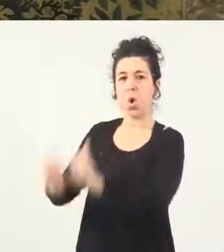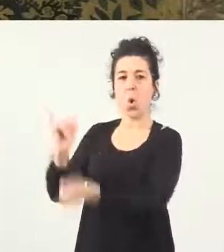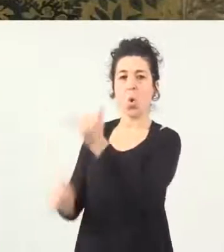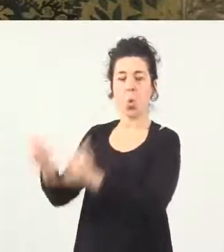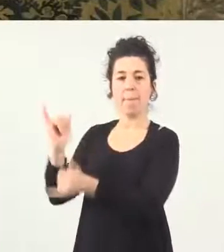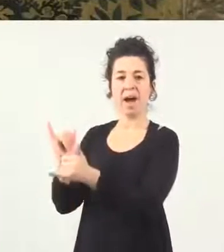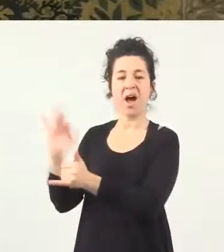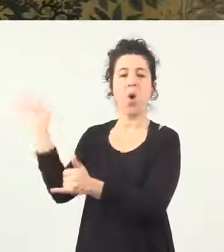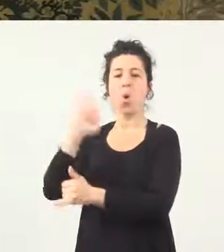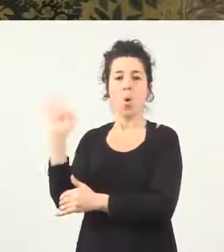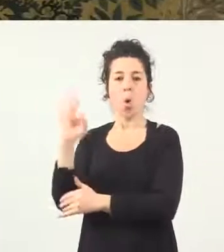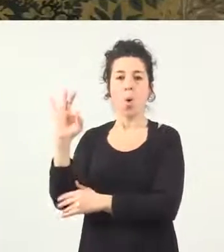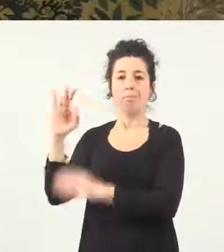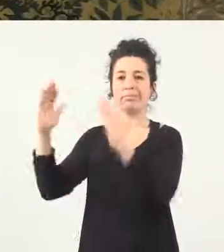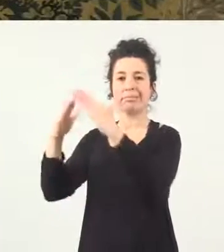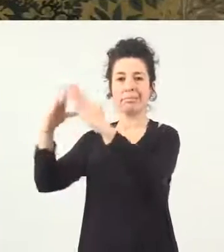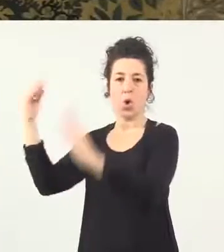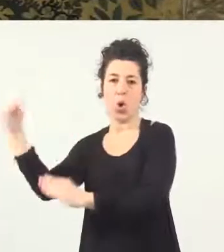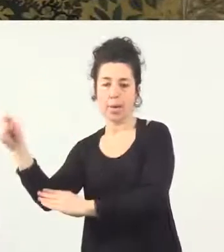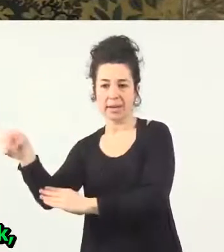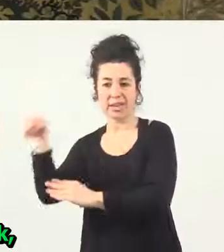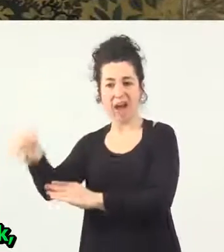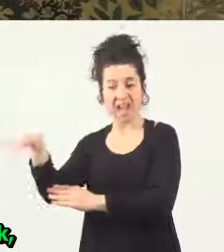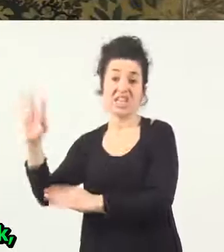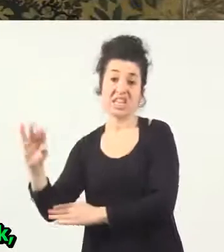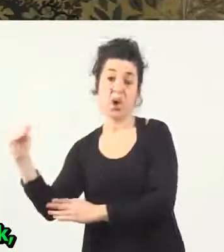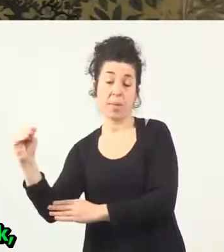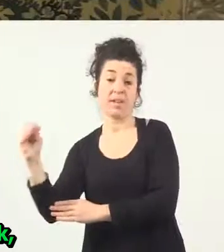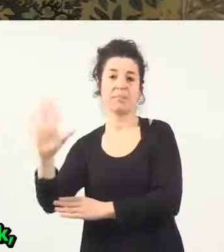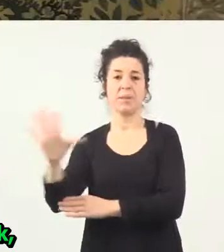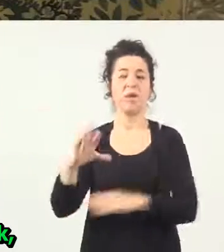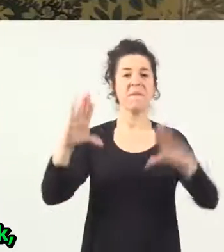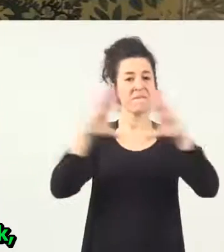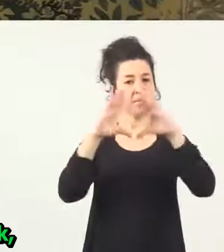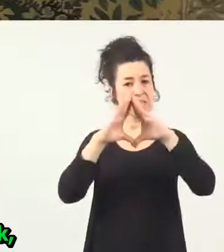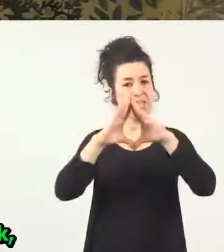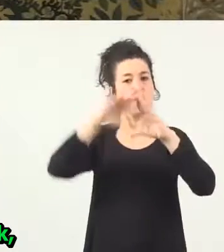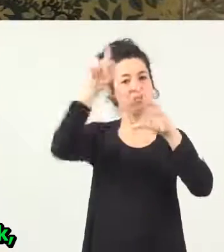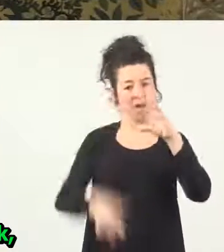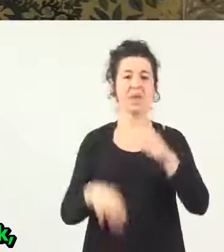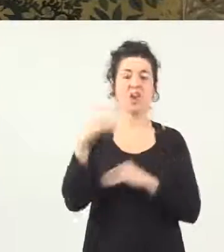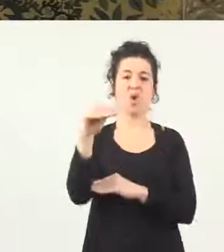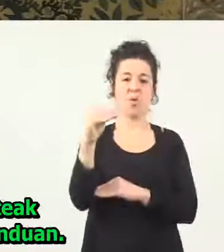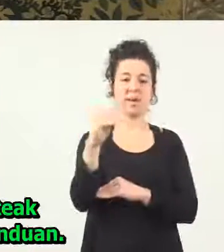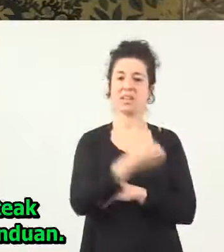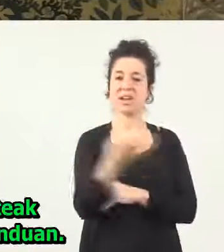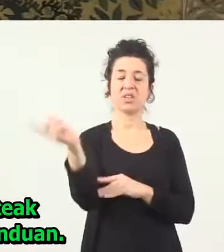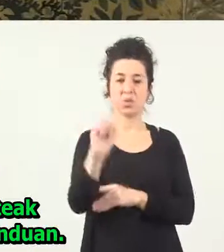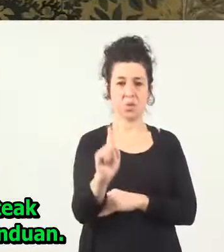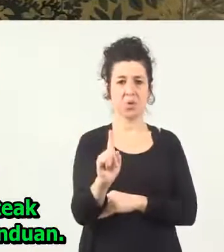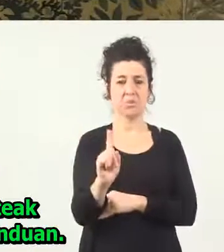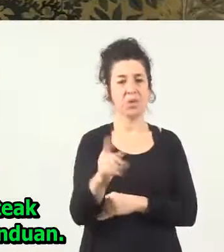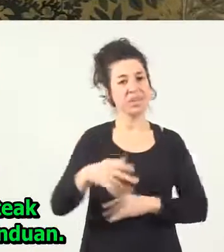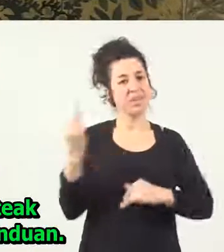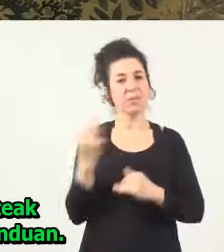baina beste mugimendu guztietan ez daude gazteak eta feminismoan bai, eta hori batetik ospatu behar dugu, eta bestetik pentsatu behar dugu zergatik